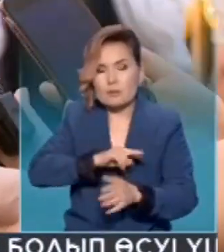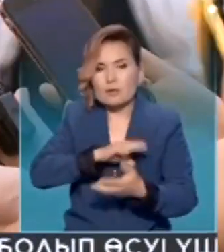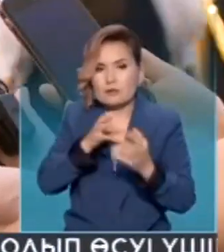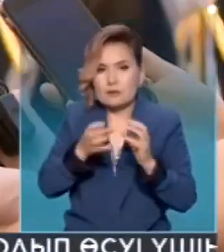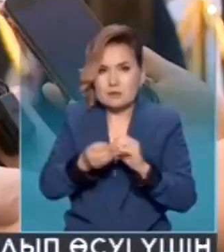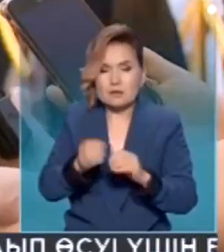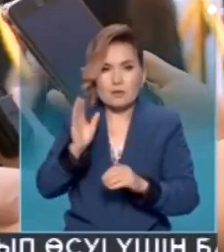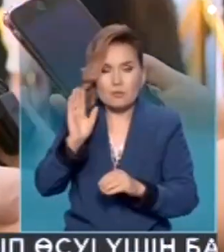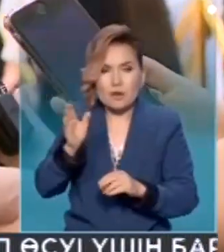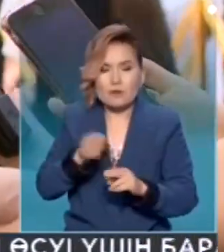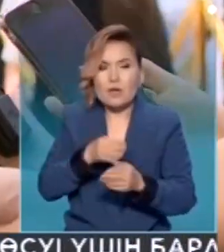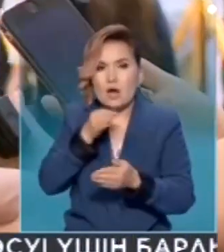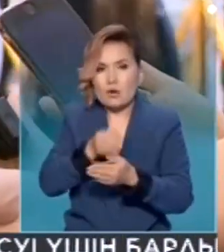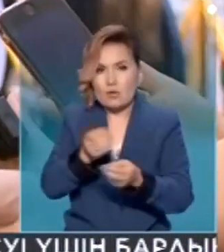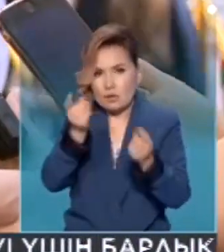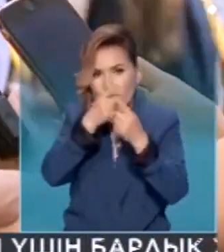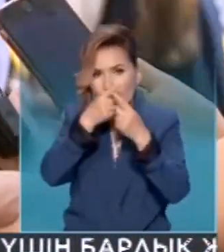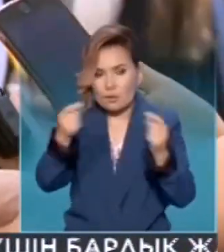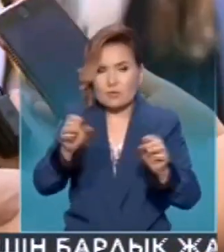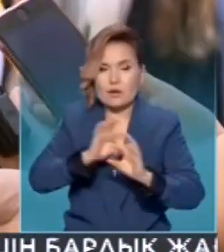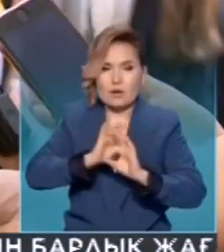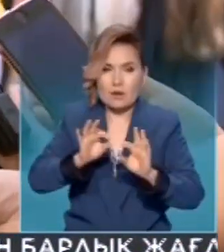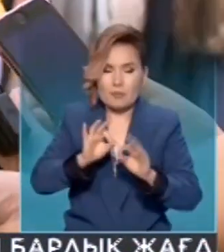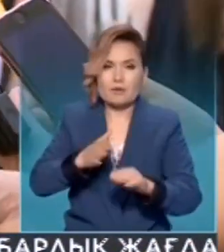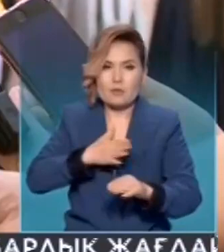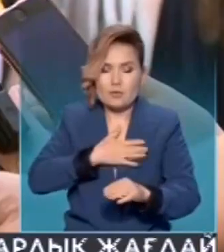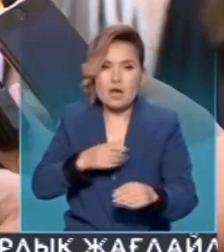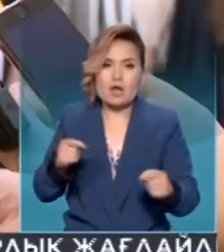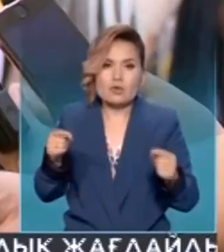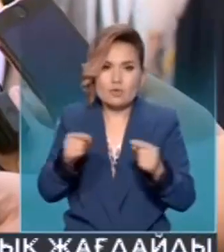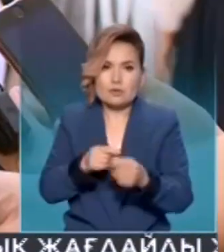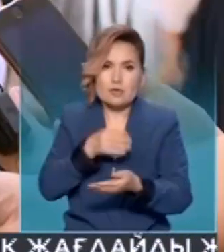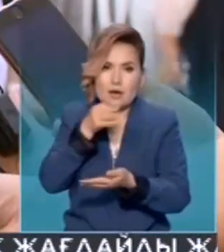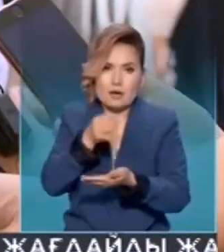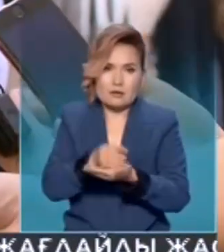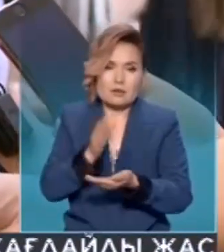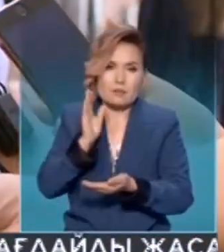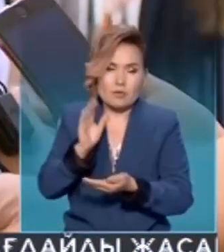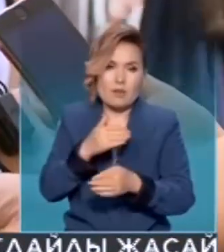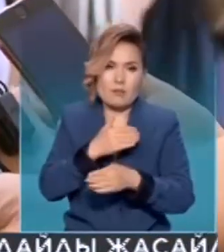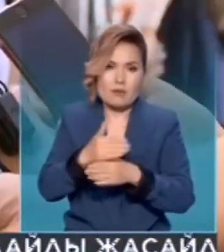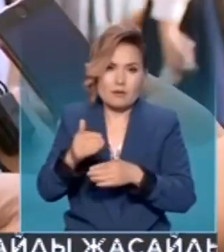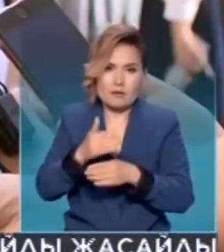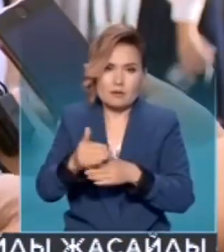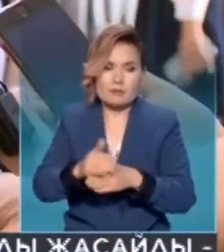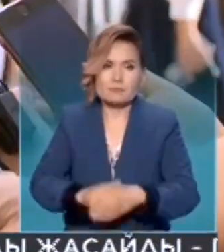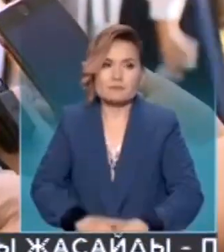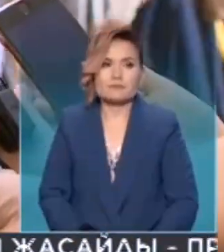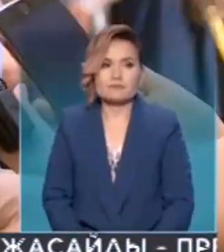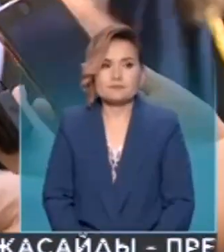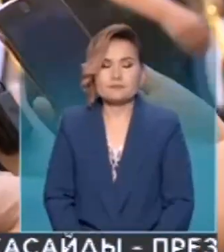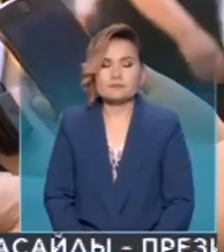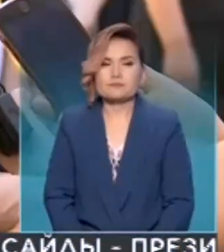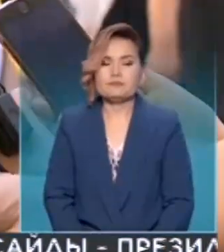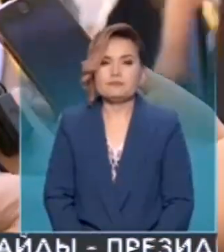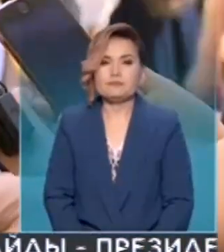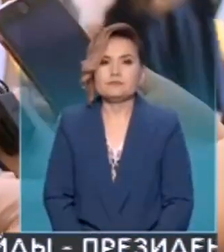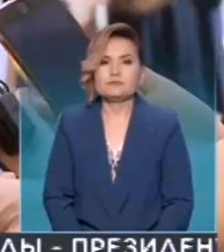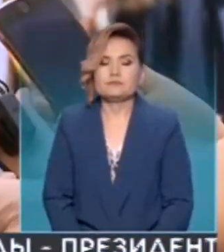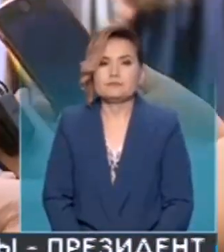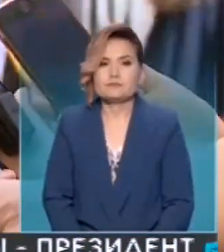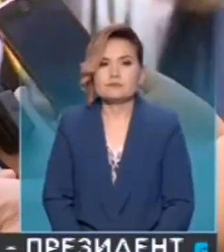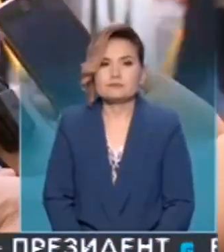қорытынды шешімін шығарған кезде мен сол сарапшы топтың ойына байланысты, солардың